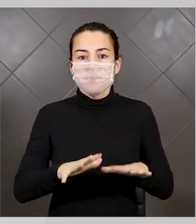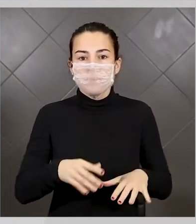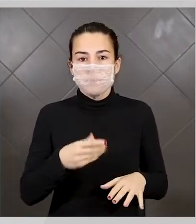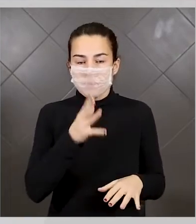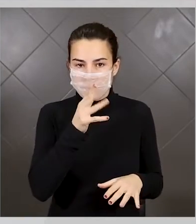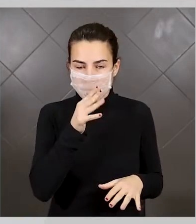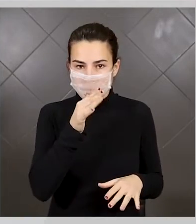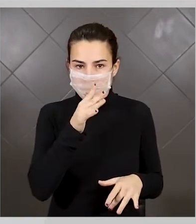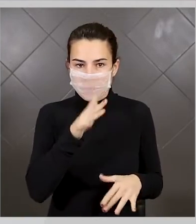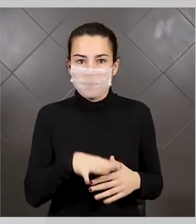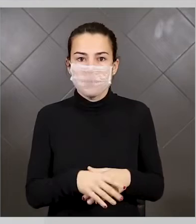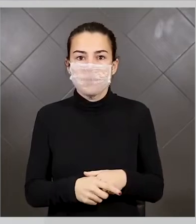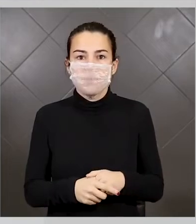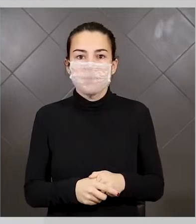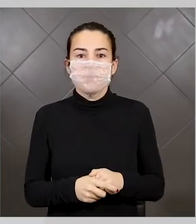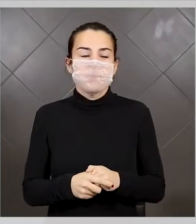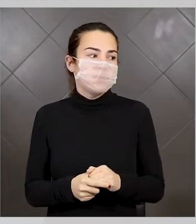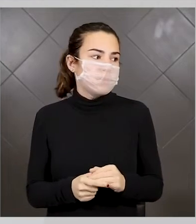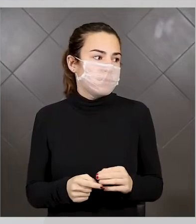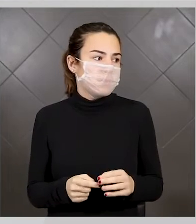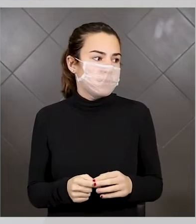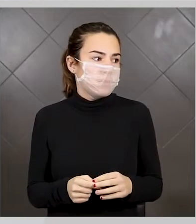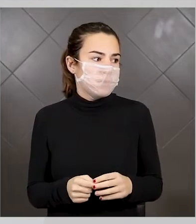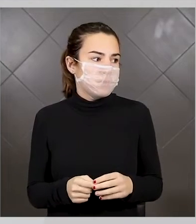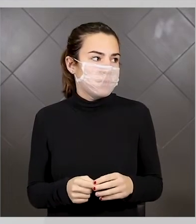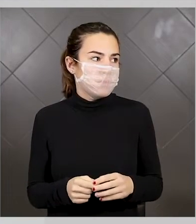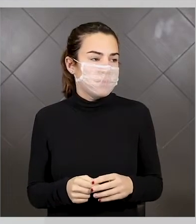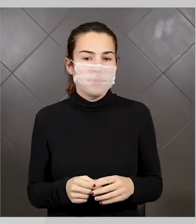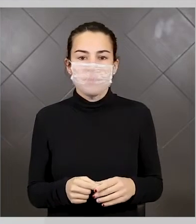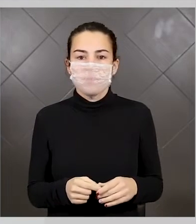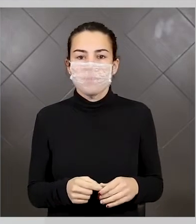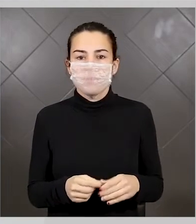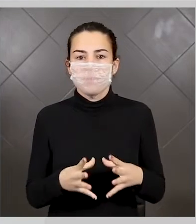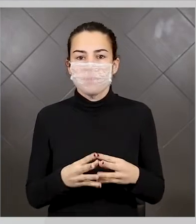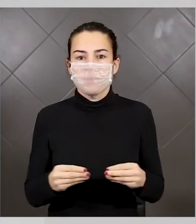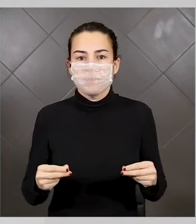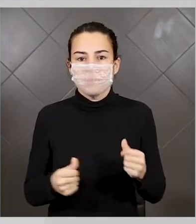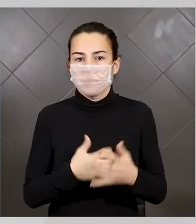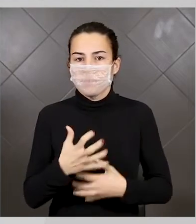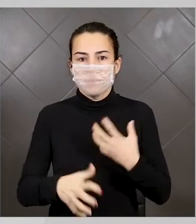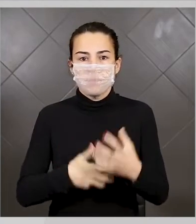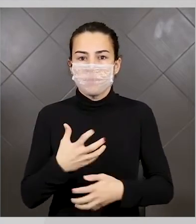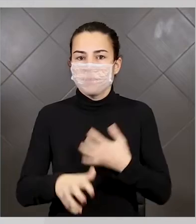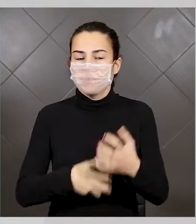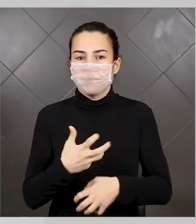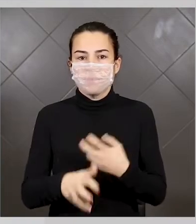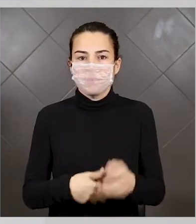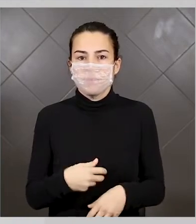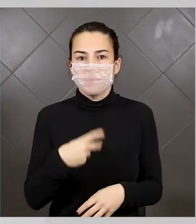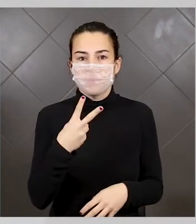Una vegada estigui fosa, la mesclarem amb la part freda i ens ha de quedar una mescla a uns 21-22 graus per anar bé.